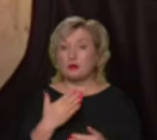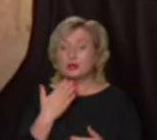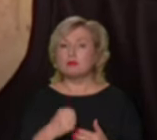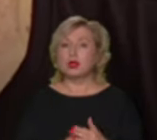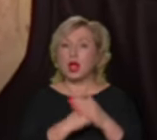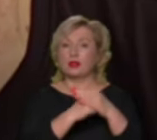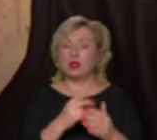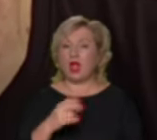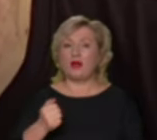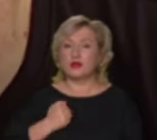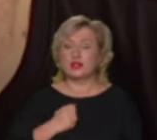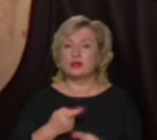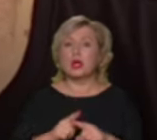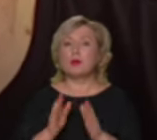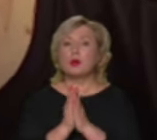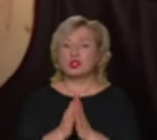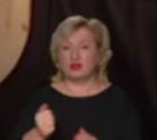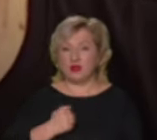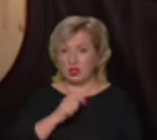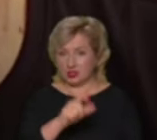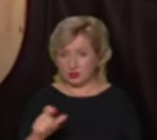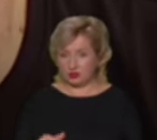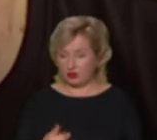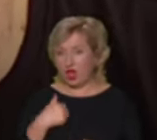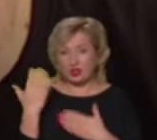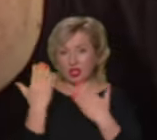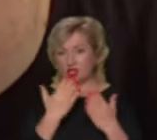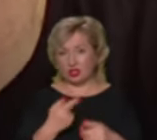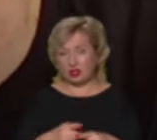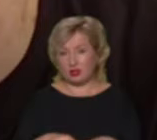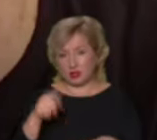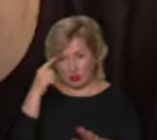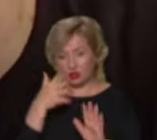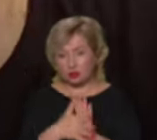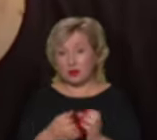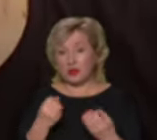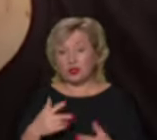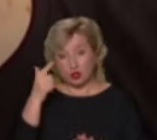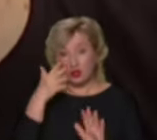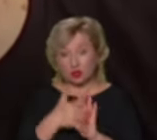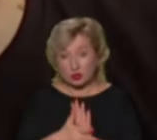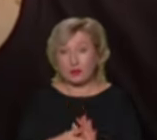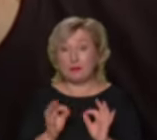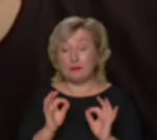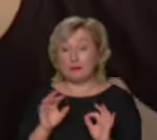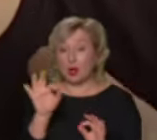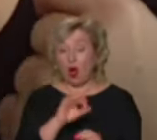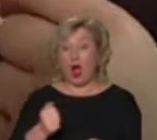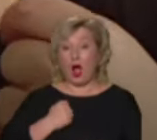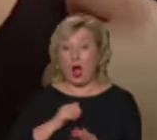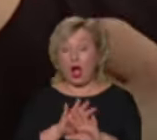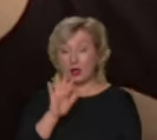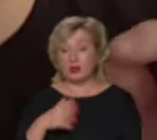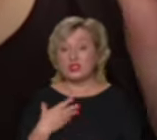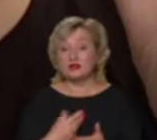що це попросили військових. Друзі, ну, я ж не читаю таких речей, ви ж розумієте. Ну, просто зрозуміло, що про армію, політики, я свою